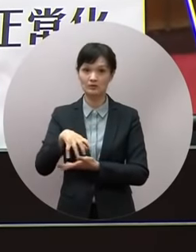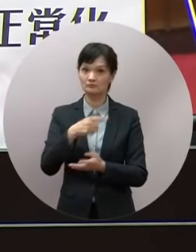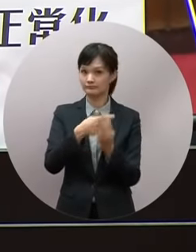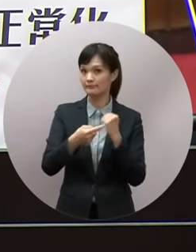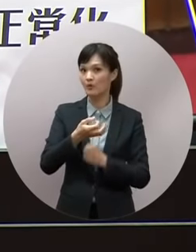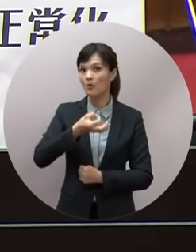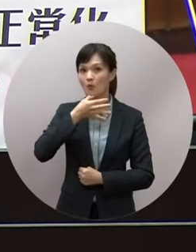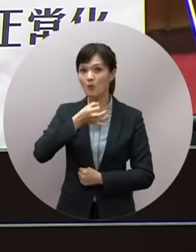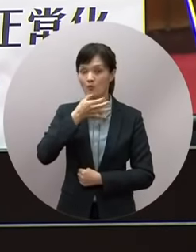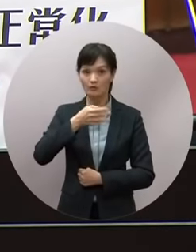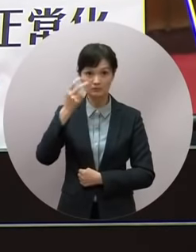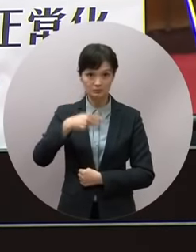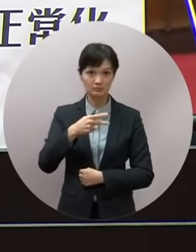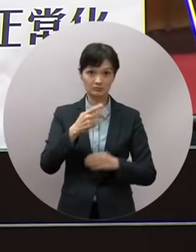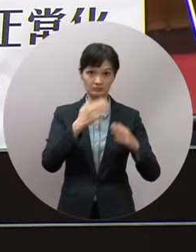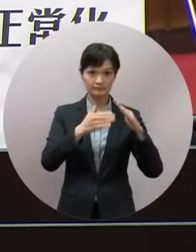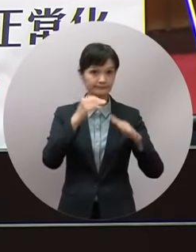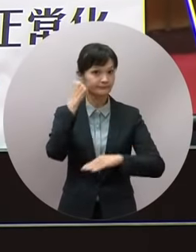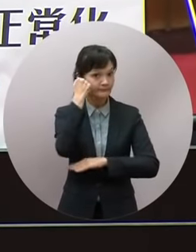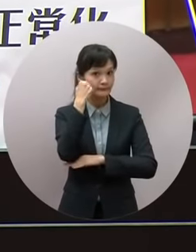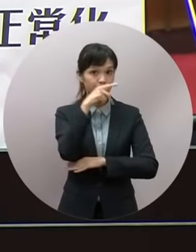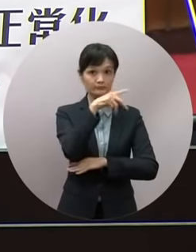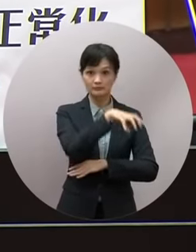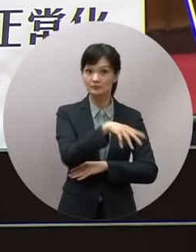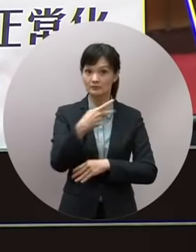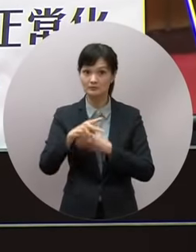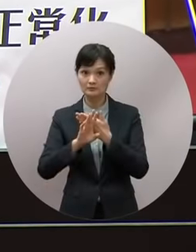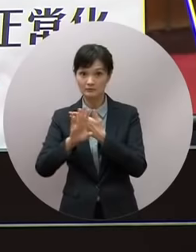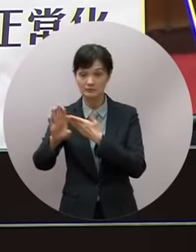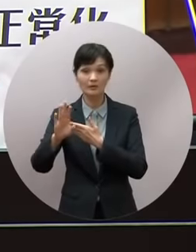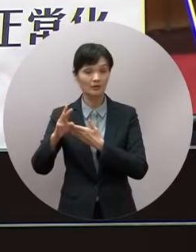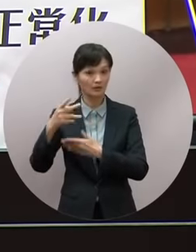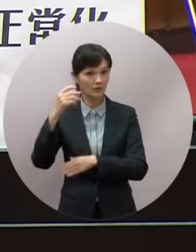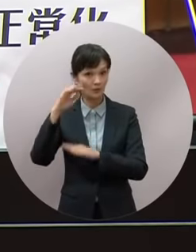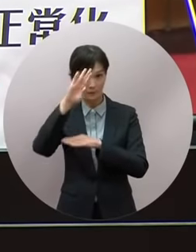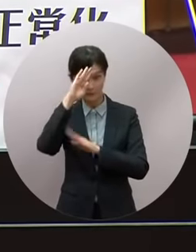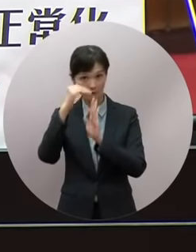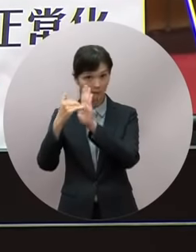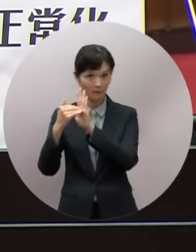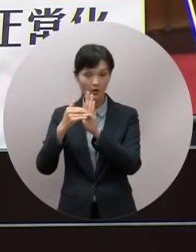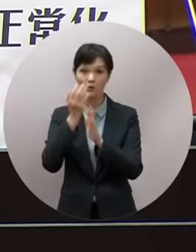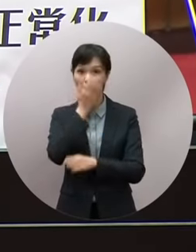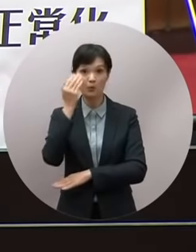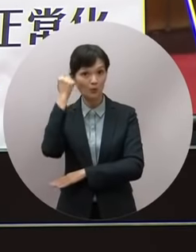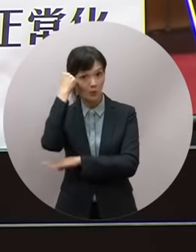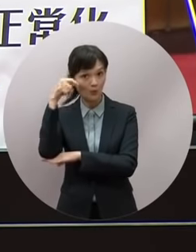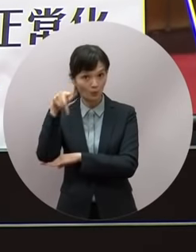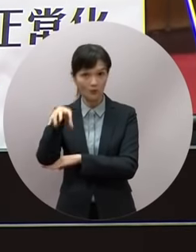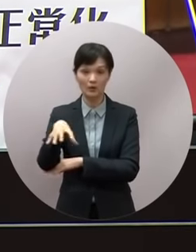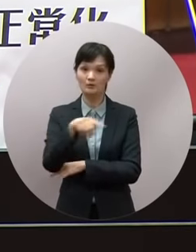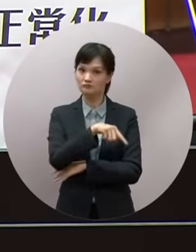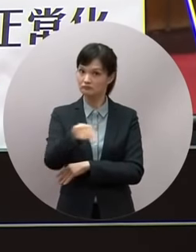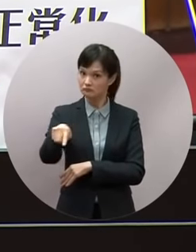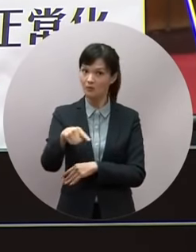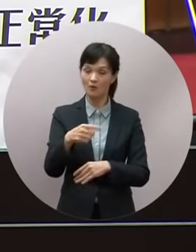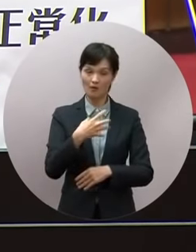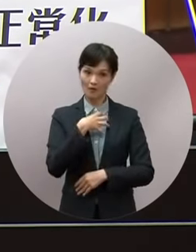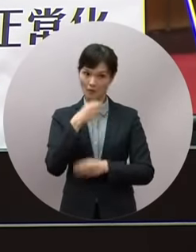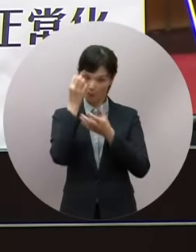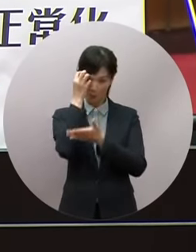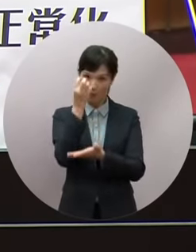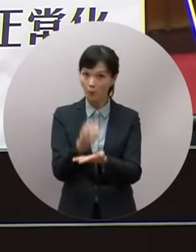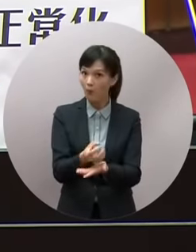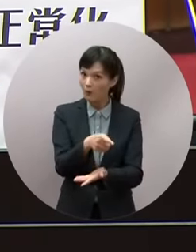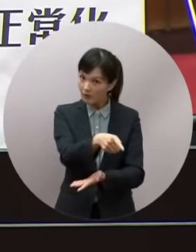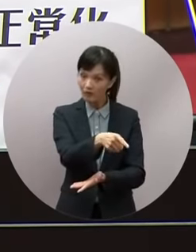学校的宿舍跟校外的防疫旅馆。我非常讶异，各校几乎都去签约签好了，